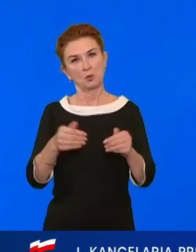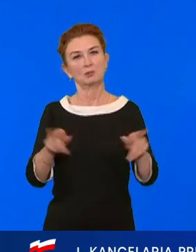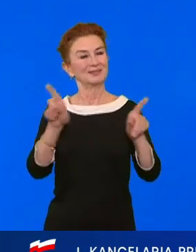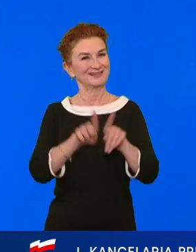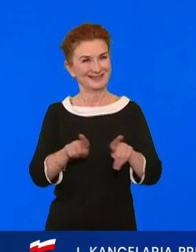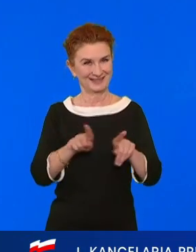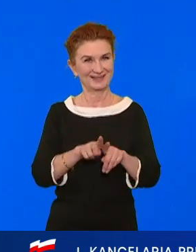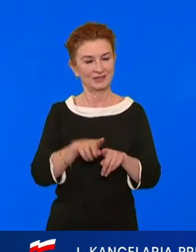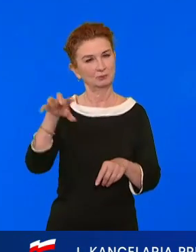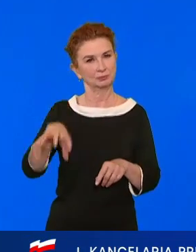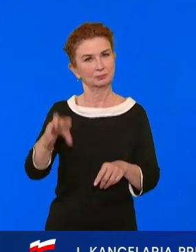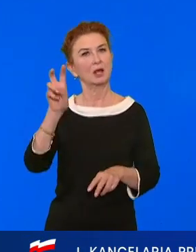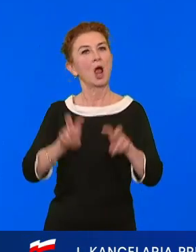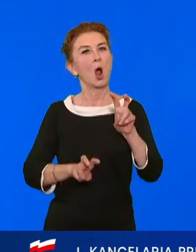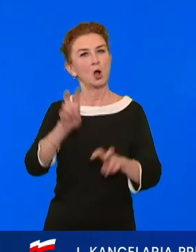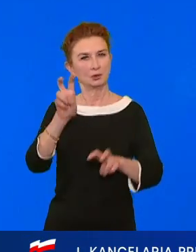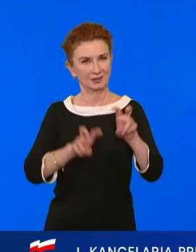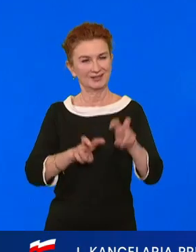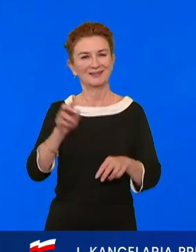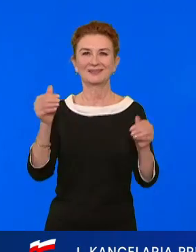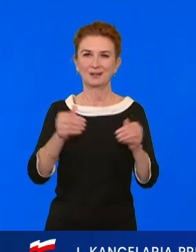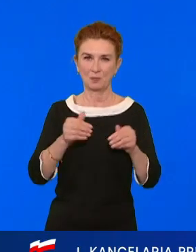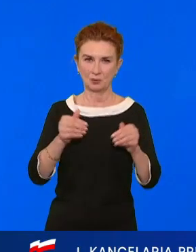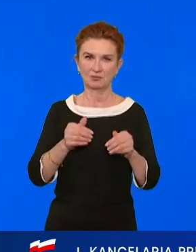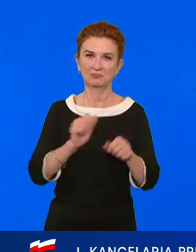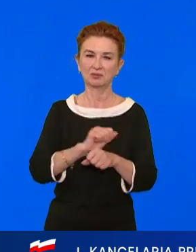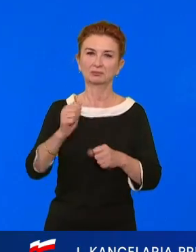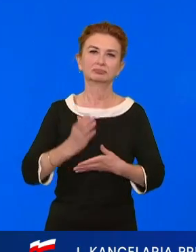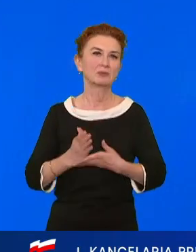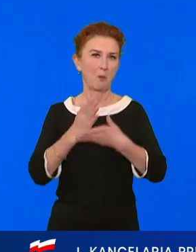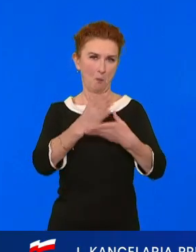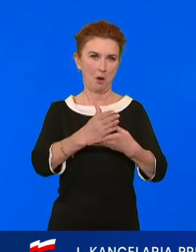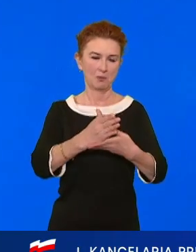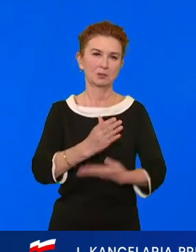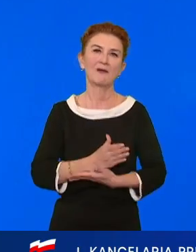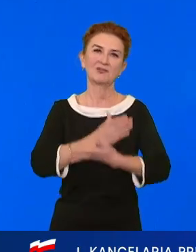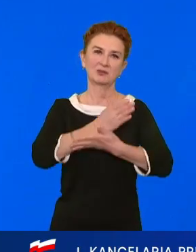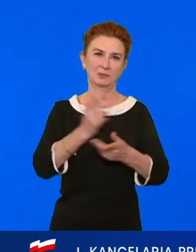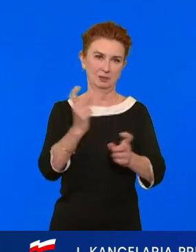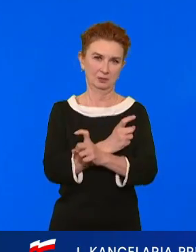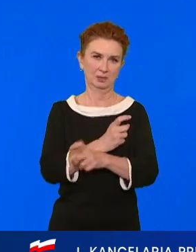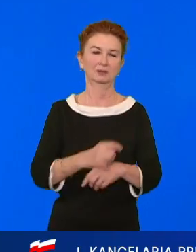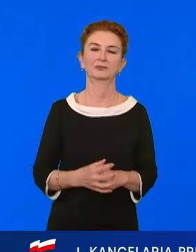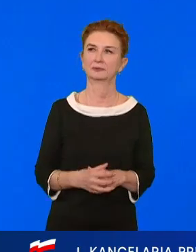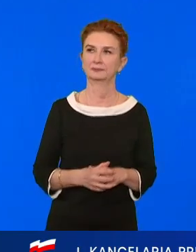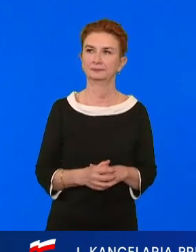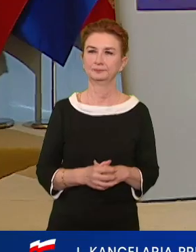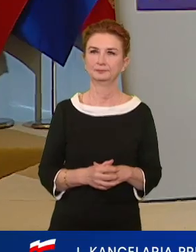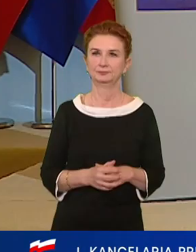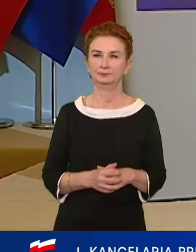jak najbardziej branży hotelarskiej jest to branża która może liczyć i będzie liczyć na pewno na wsparcie państwa